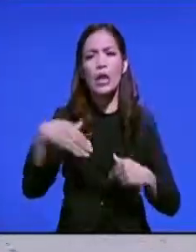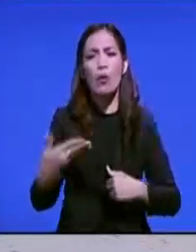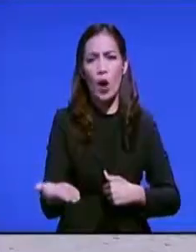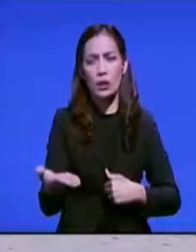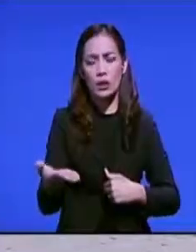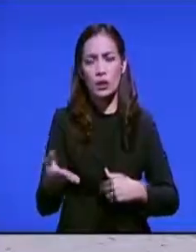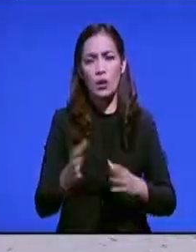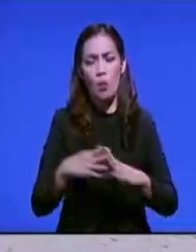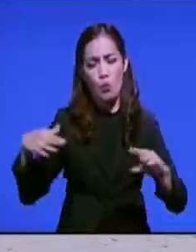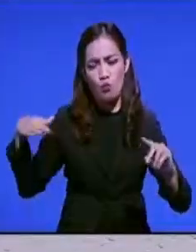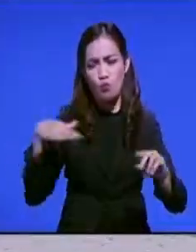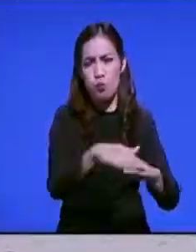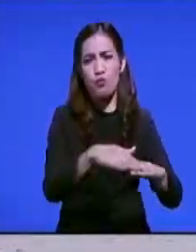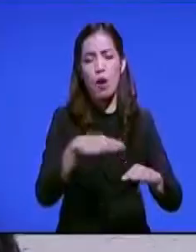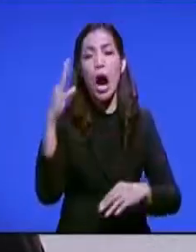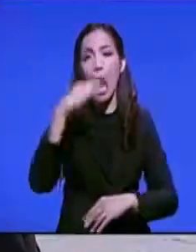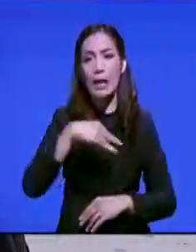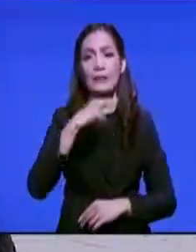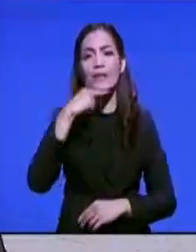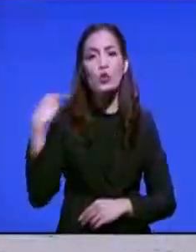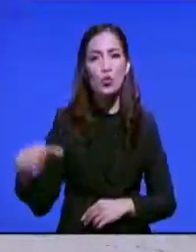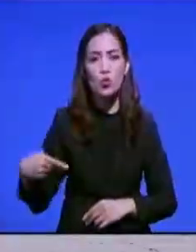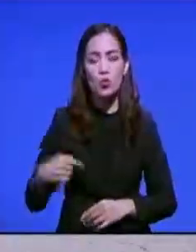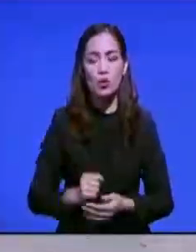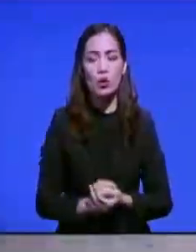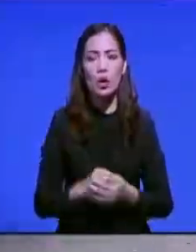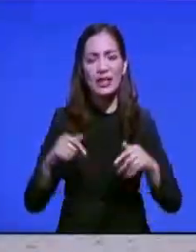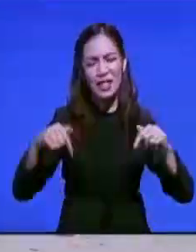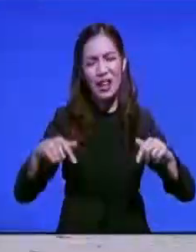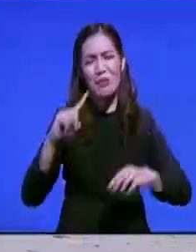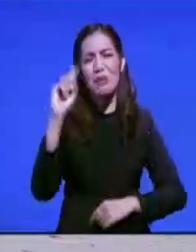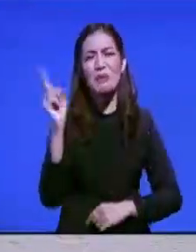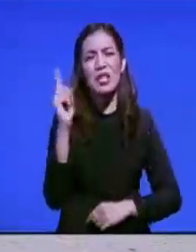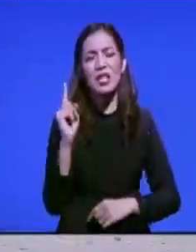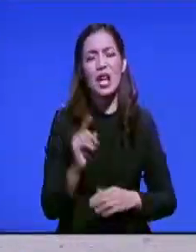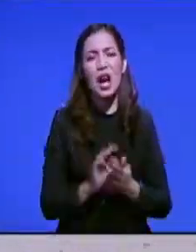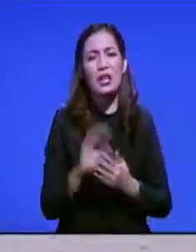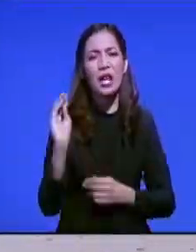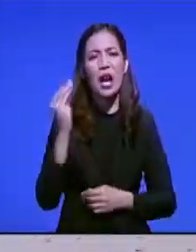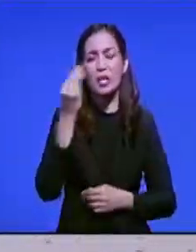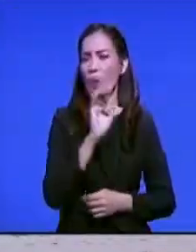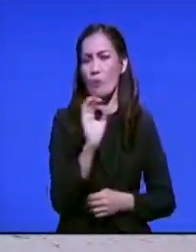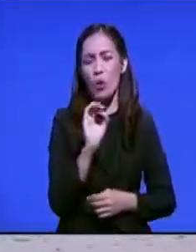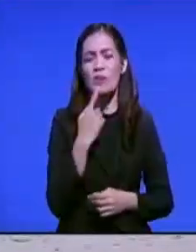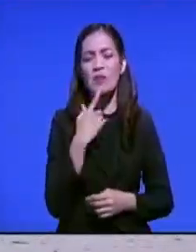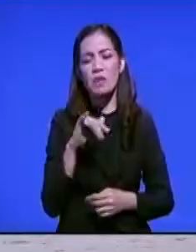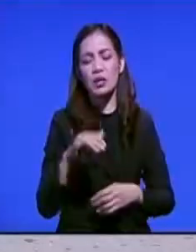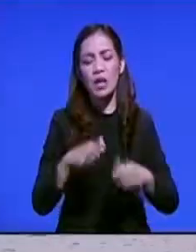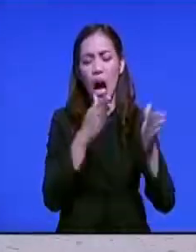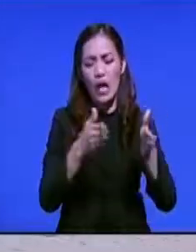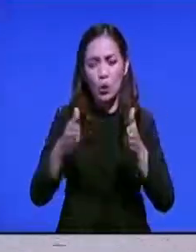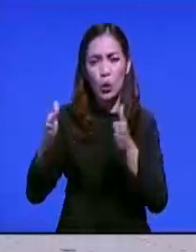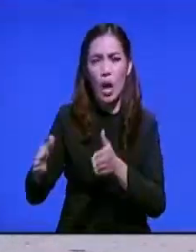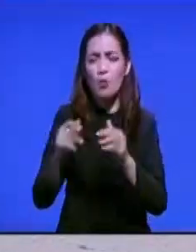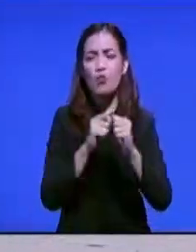dalam kecelakaan Minggu dini hari lalu. Sayangnya hingga kini pemerintah DKI Jakarta belum menertibkan aturan yang jelas